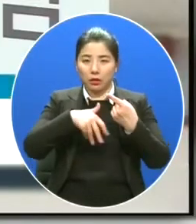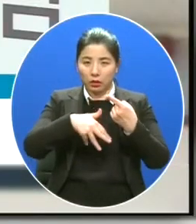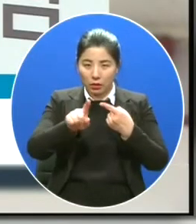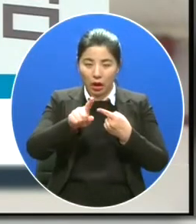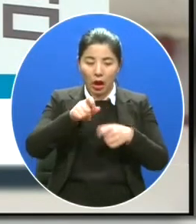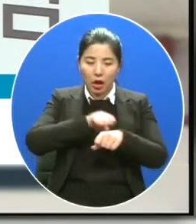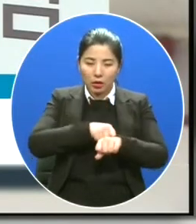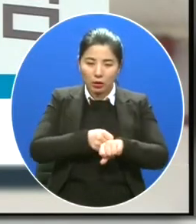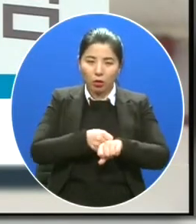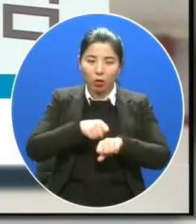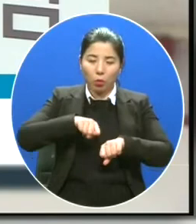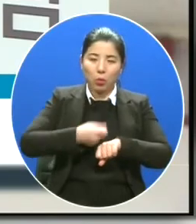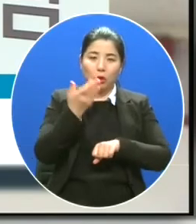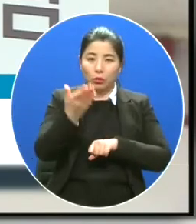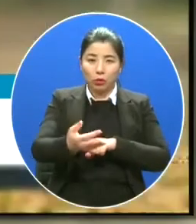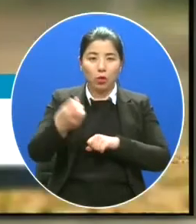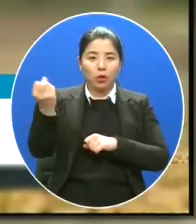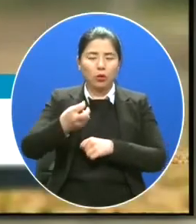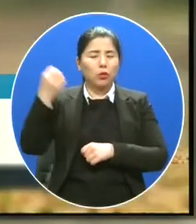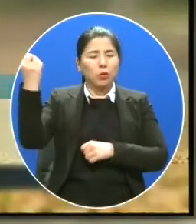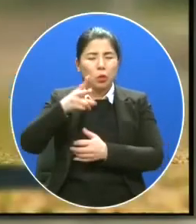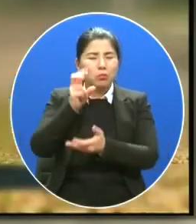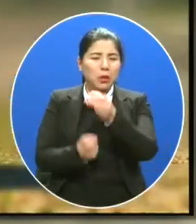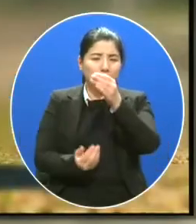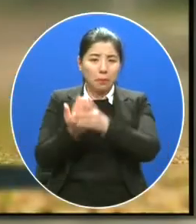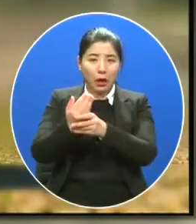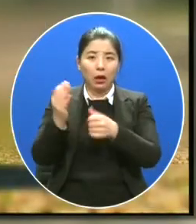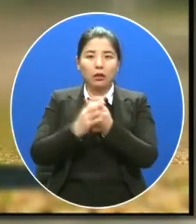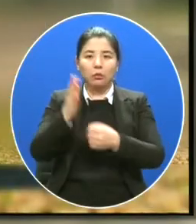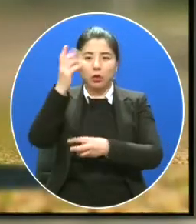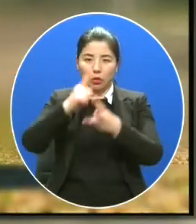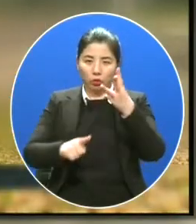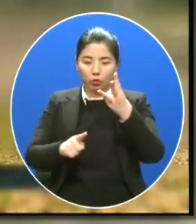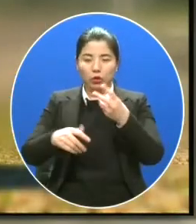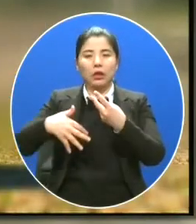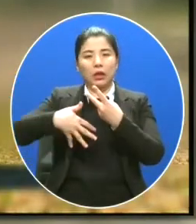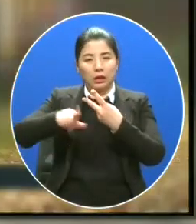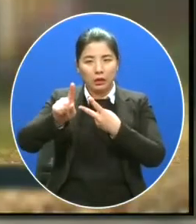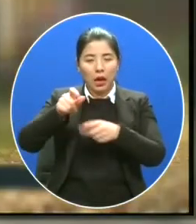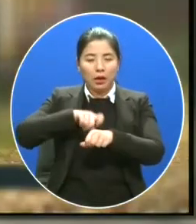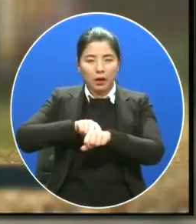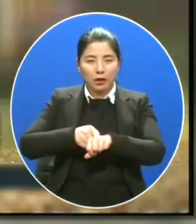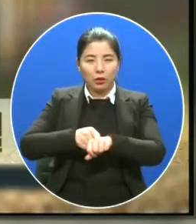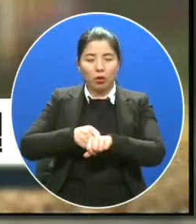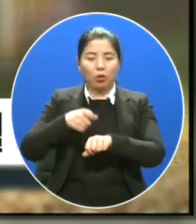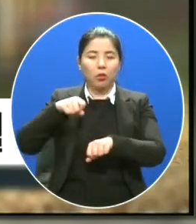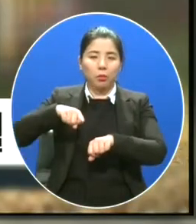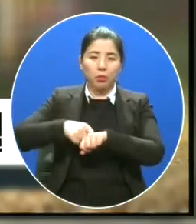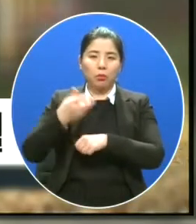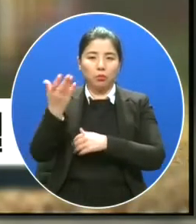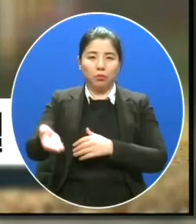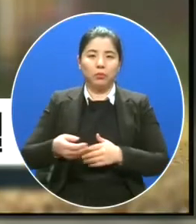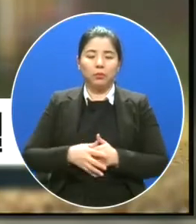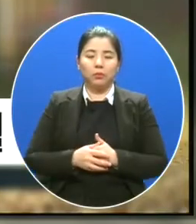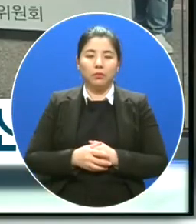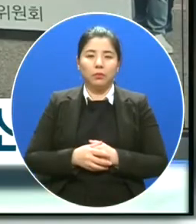2017년 1차 행정처분을 받은 데 이어 또다시 물의를 일으키자 청주시에서 2차 행정처분을 내린